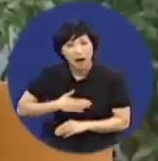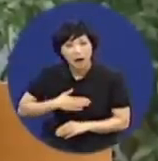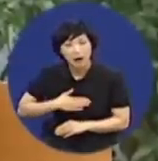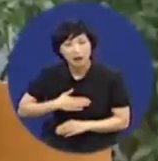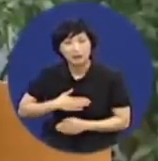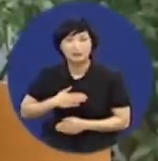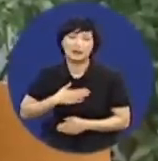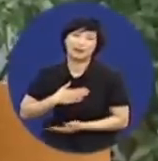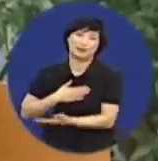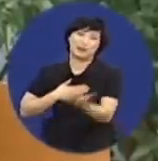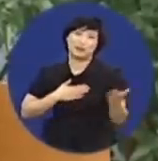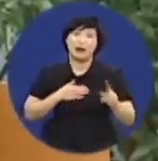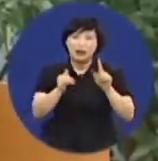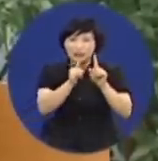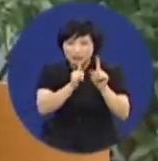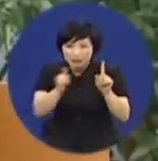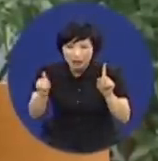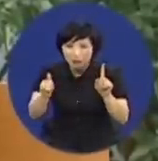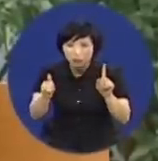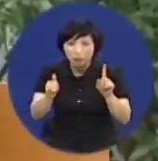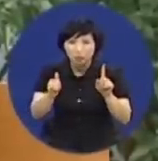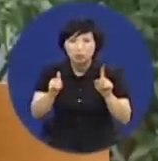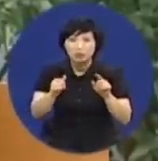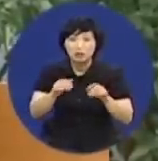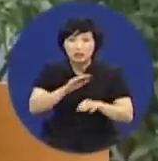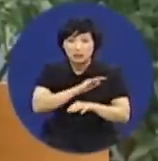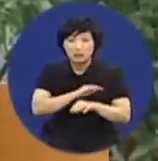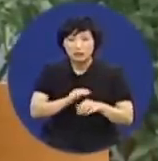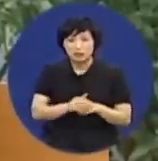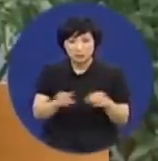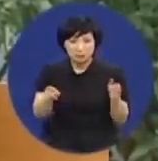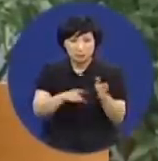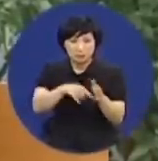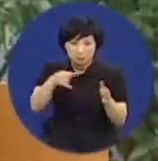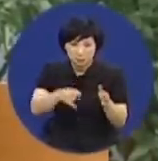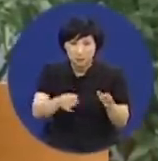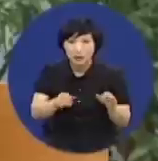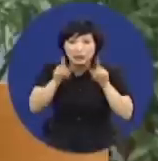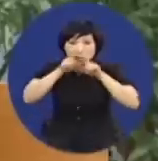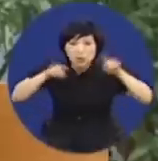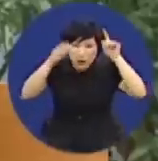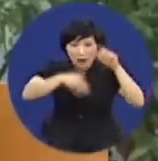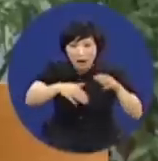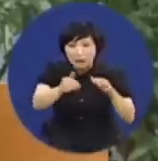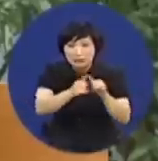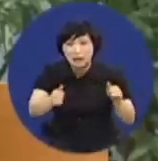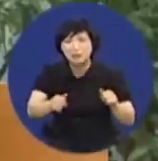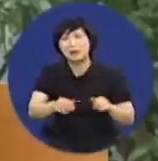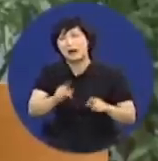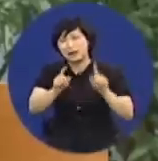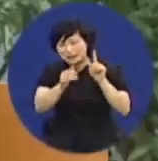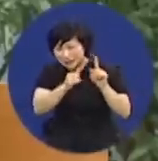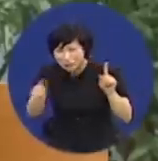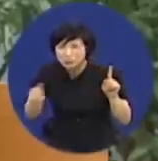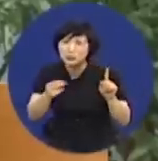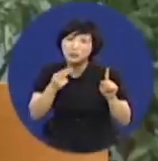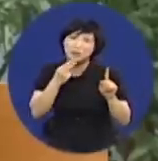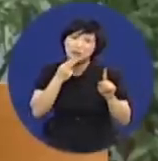が誰一人地獄に行く人が行ってはいけないと切に思っているからです。